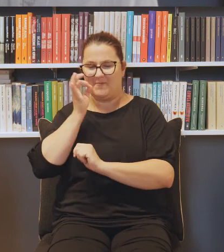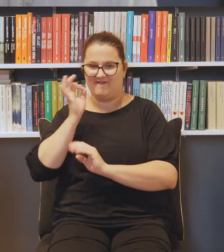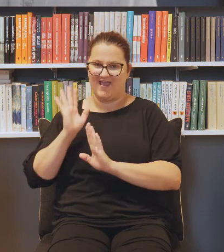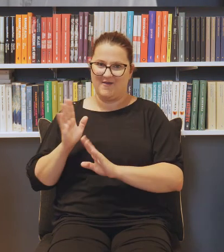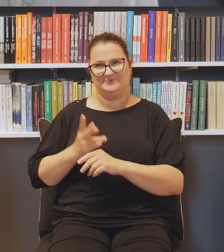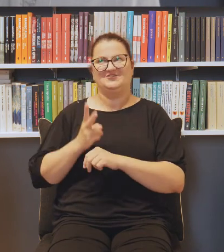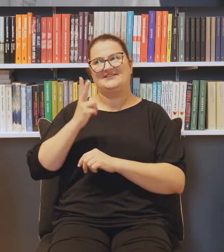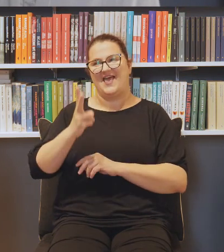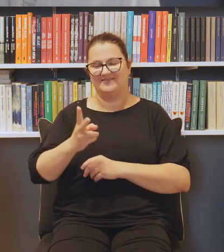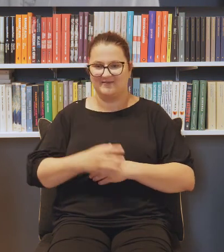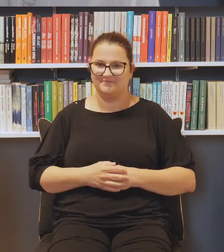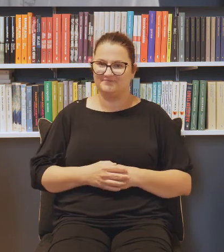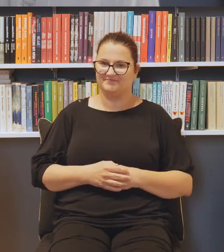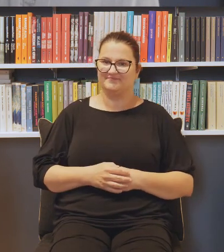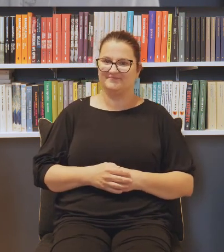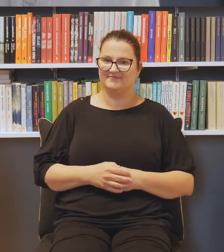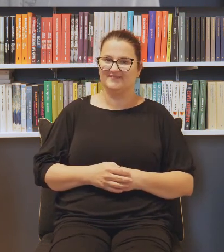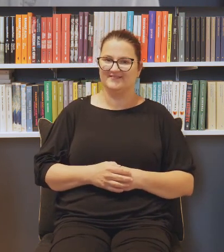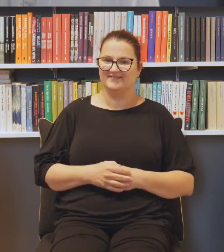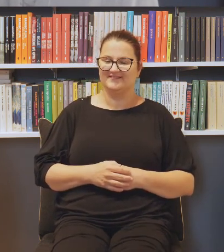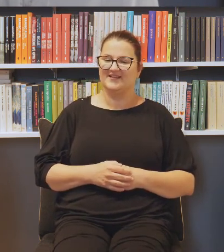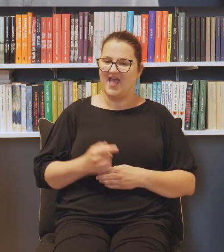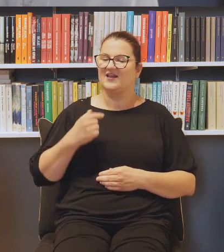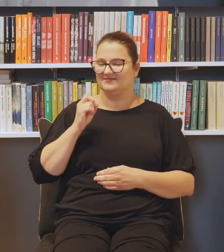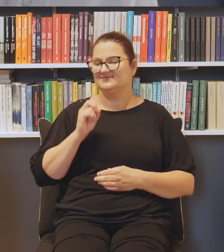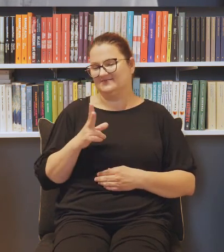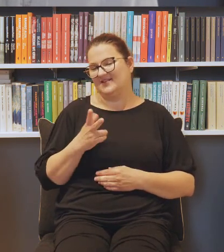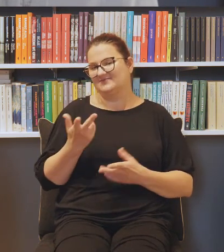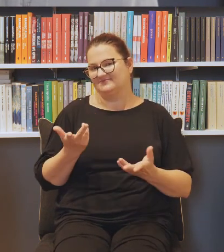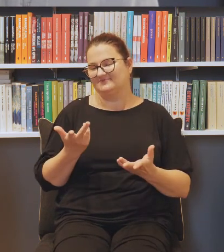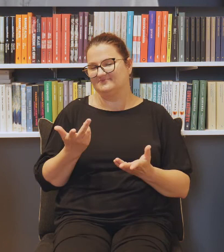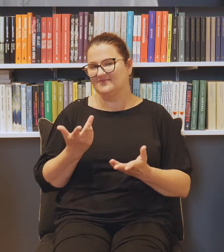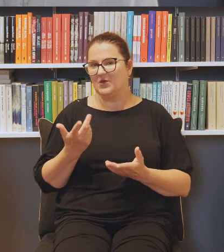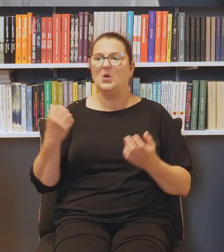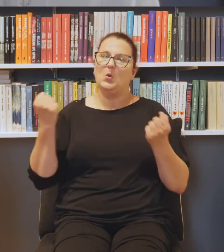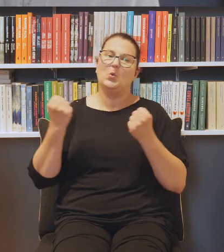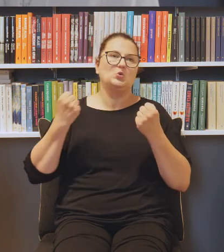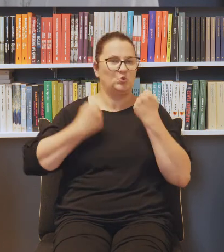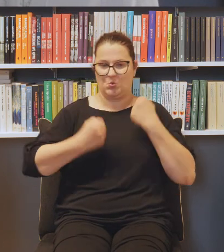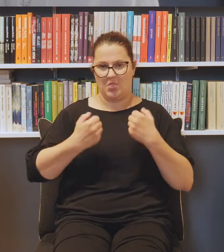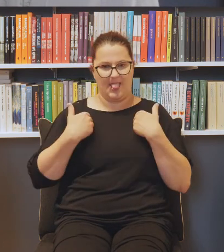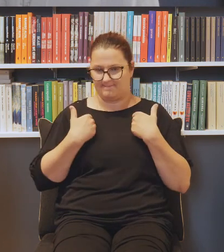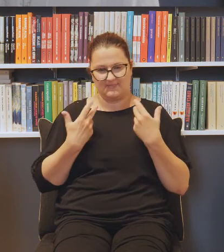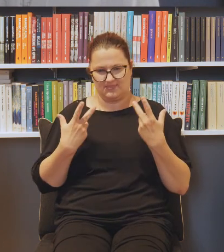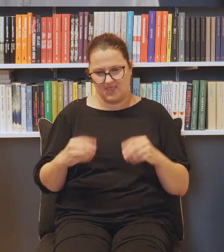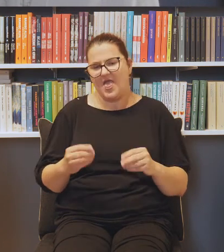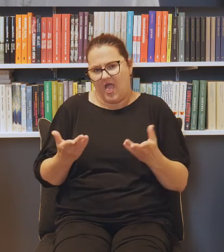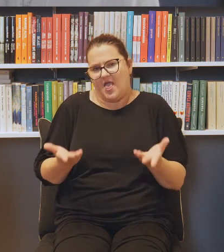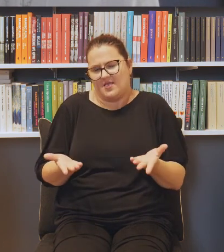przesady. Ale tak, ale jakoś tak, nie jest to wielki trud, ale